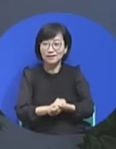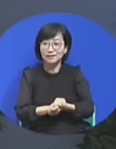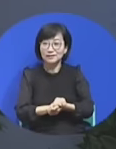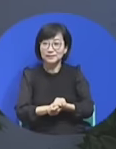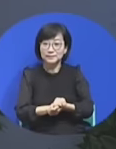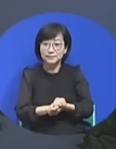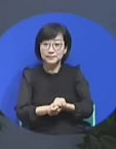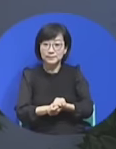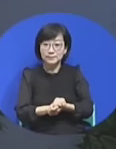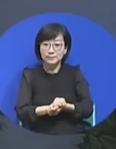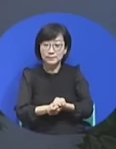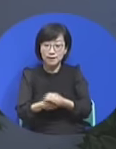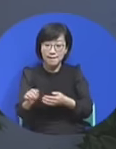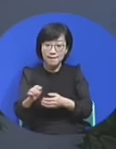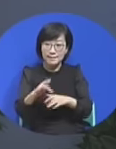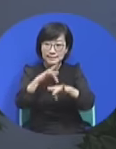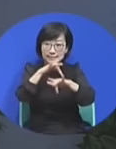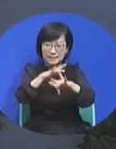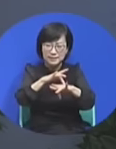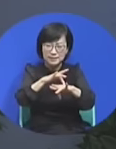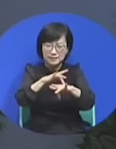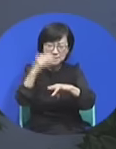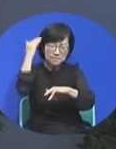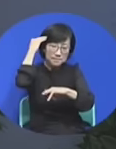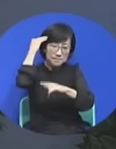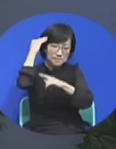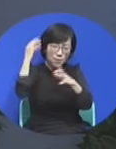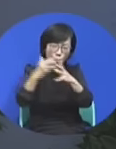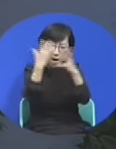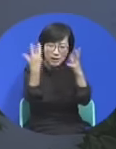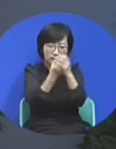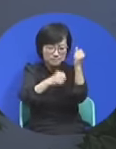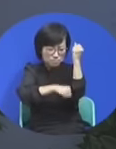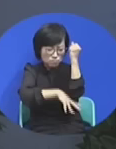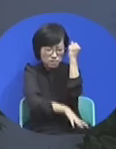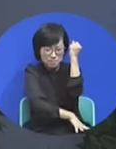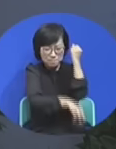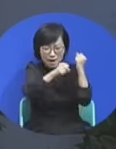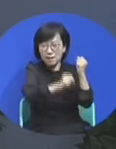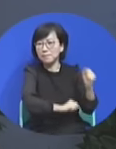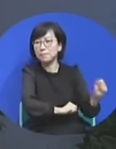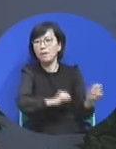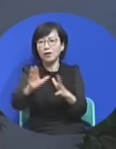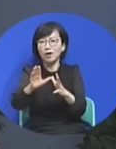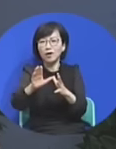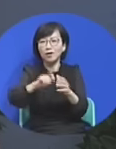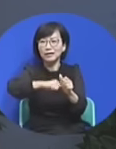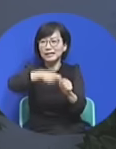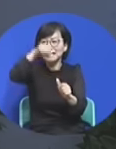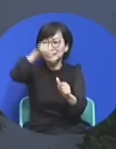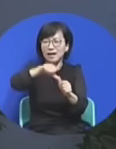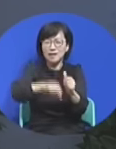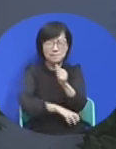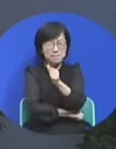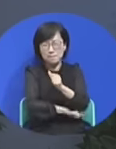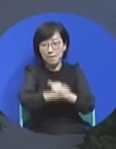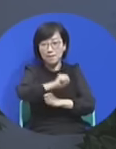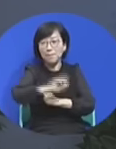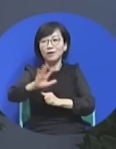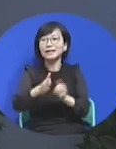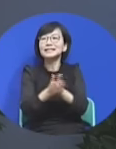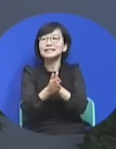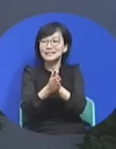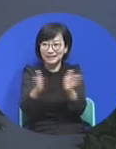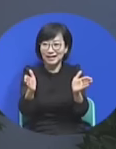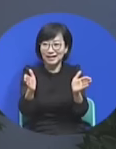뽑는 재앙 막는 시작입니다. It was a start to completely uproot the bitter roots of Satan. 이때에 이스라엘